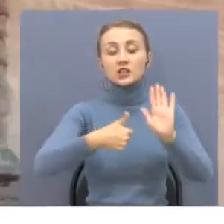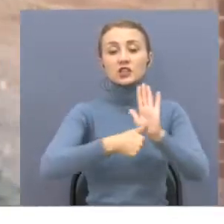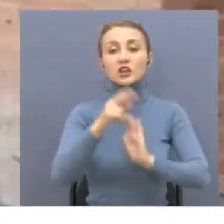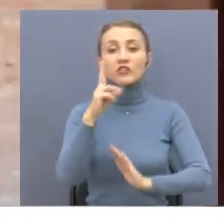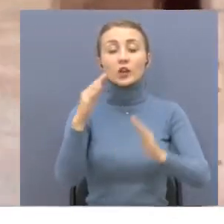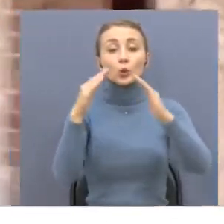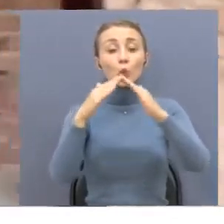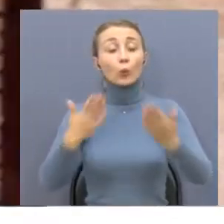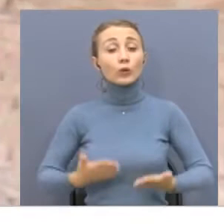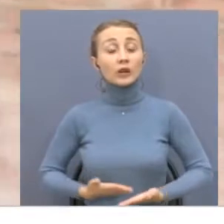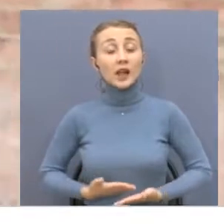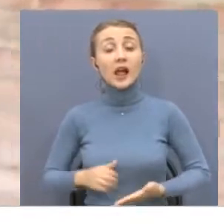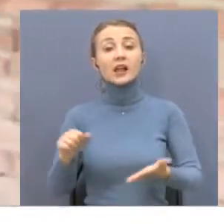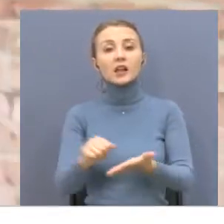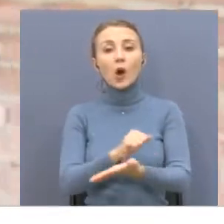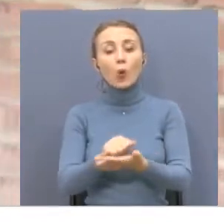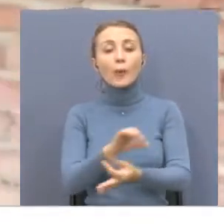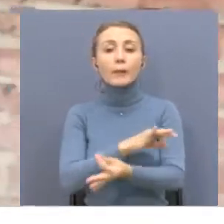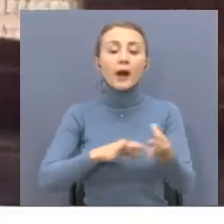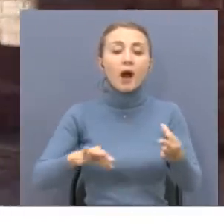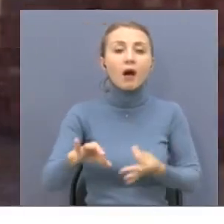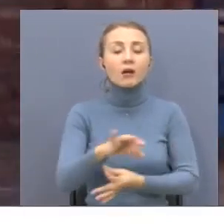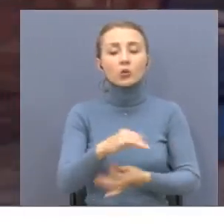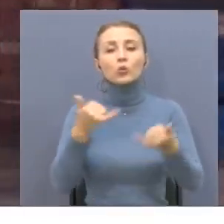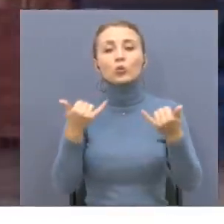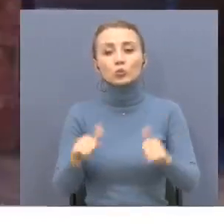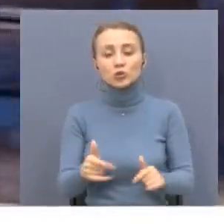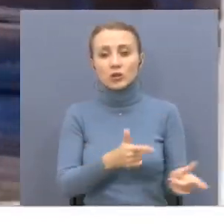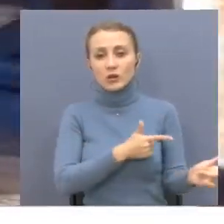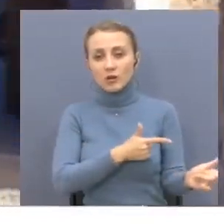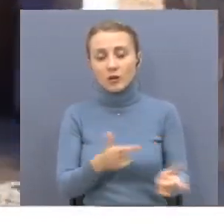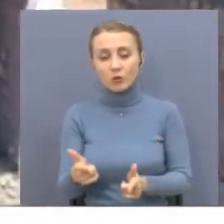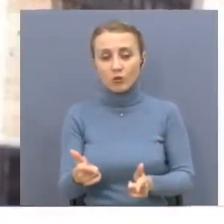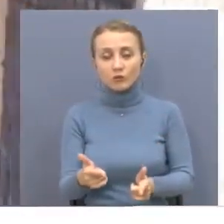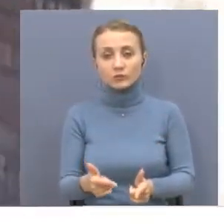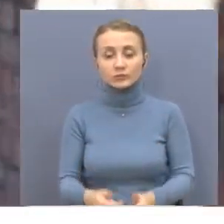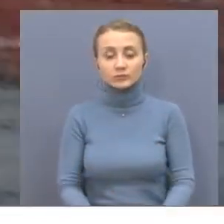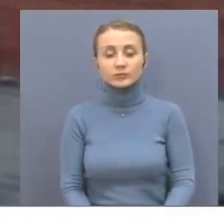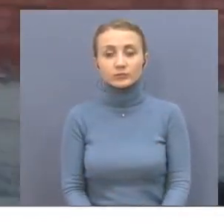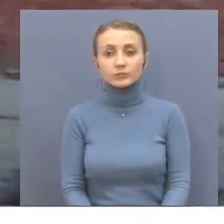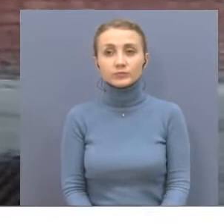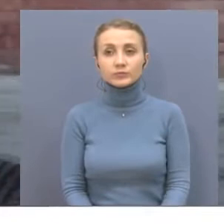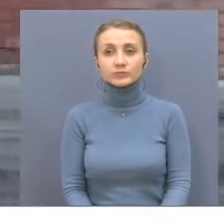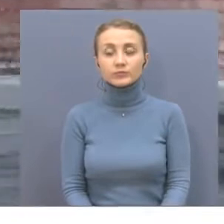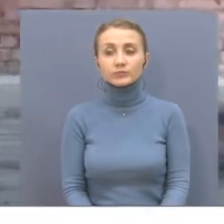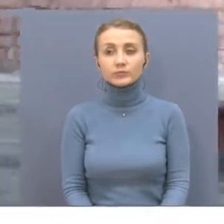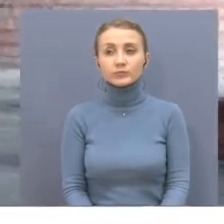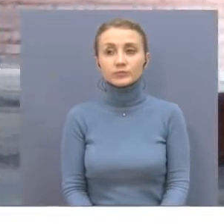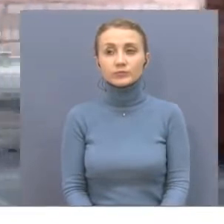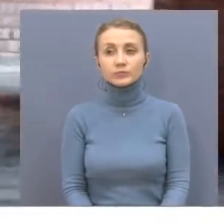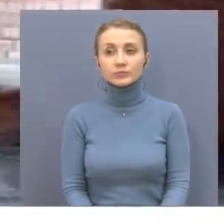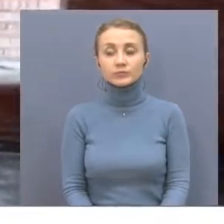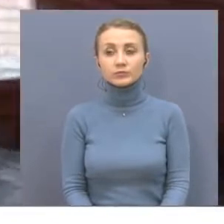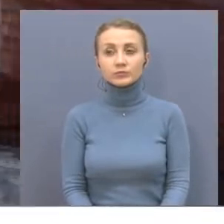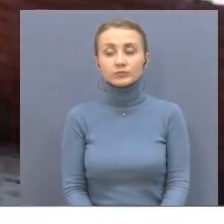жобалық сметалық құжаттамалары дайындалған. Бұл да ауданның әлеуетін арттырып, жергілікті тұрғындарға жасалған қамқорлықтың айқын көрінісі